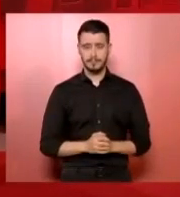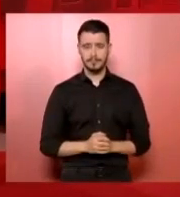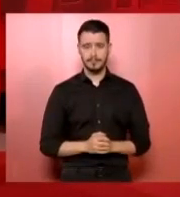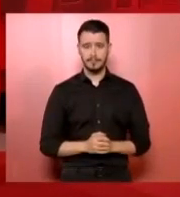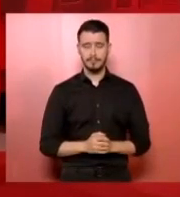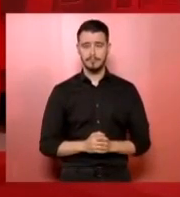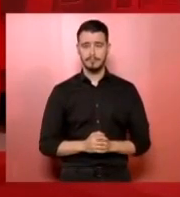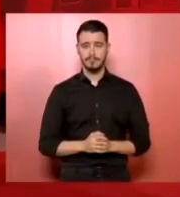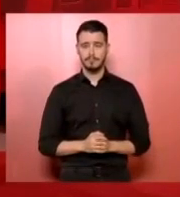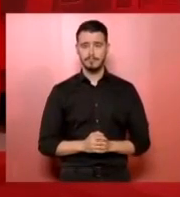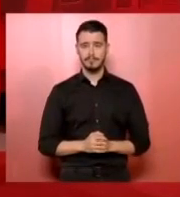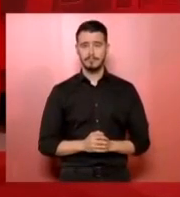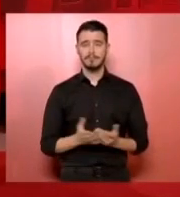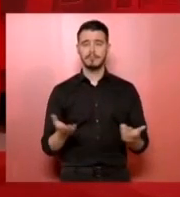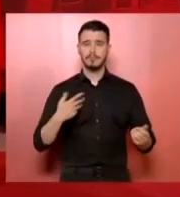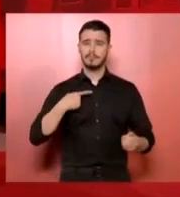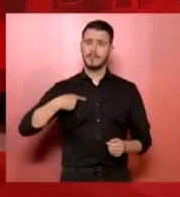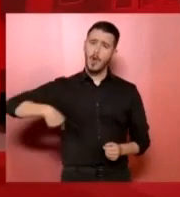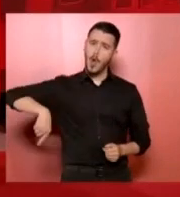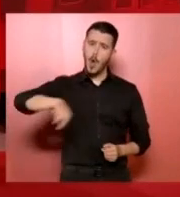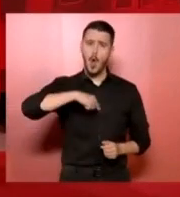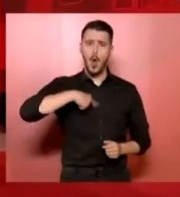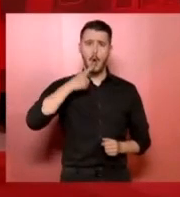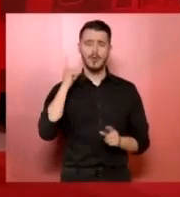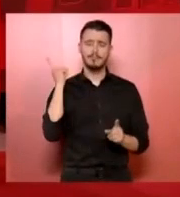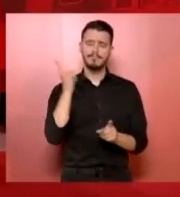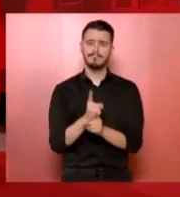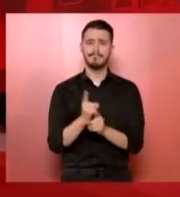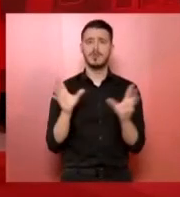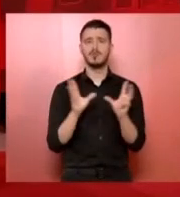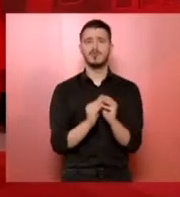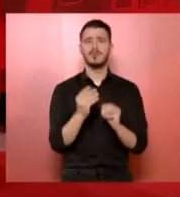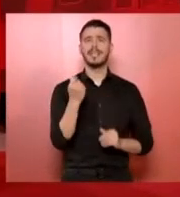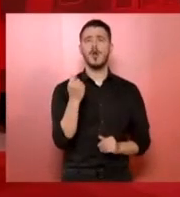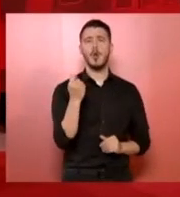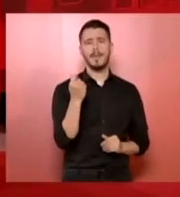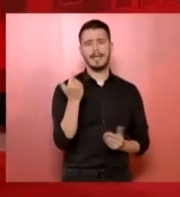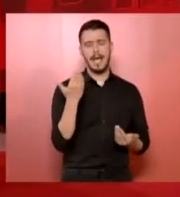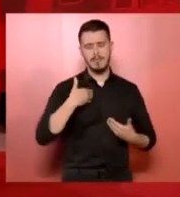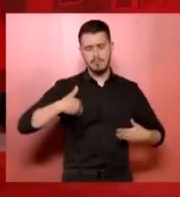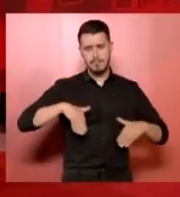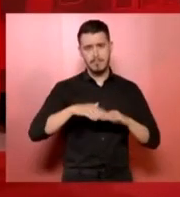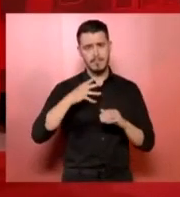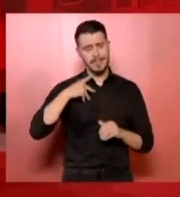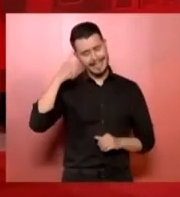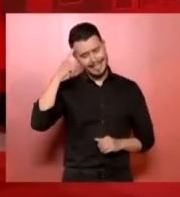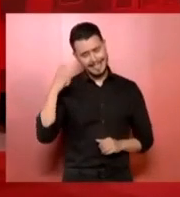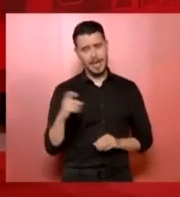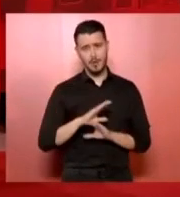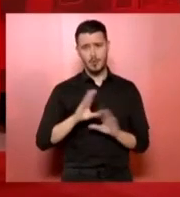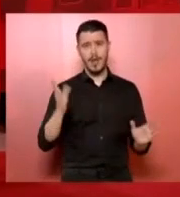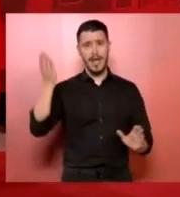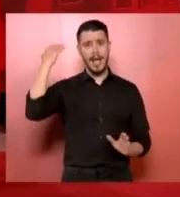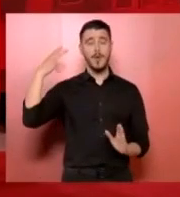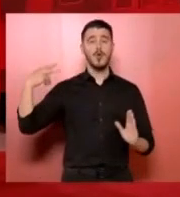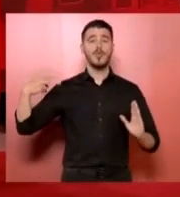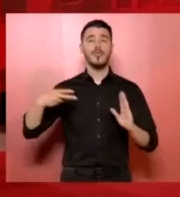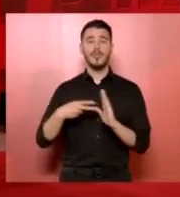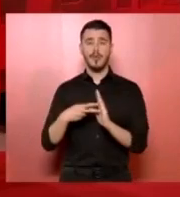έχουμε μάθει όλοι οι οικονομολόγοι, και άλλοι φαντάζομαι, και όλοι οι οικονομολόγοι από το